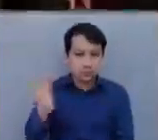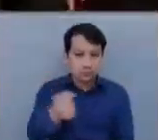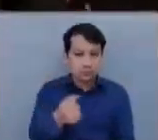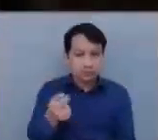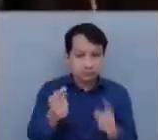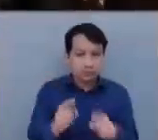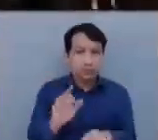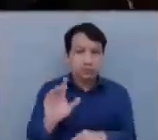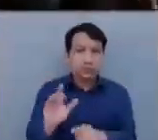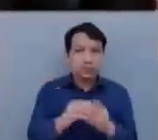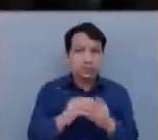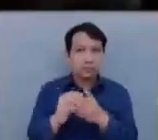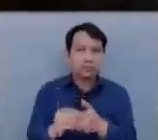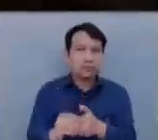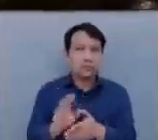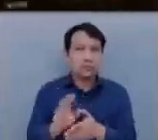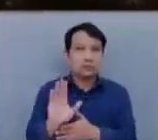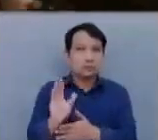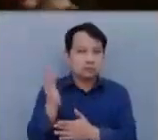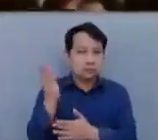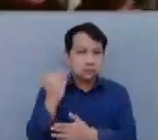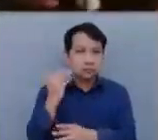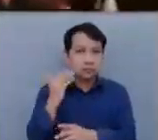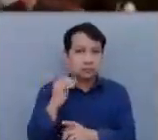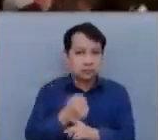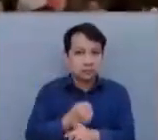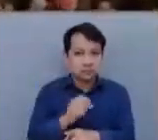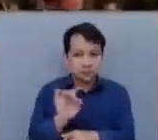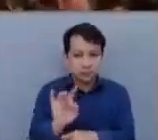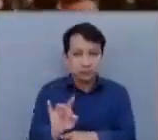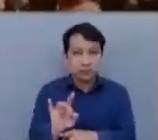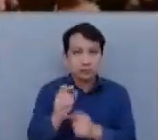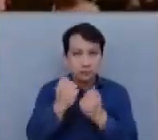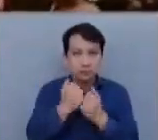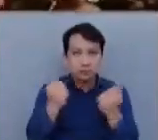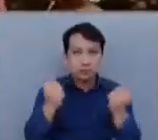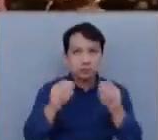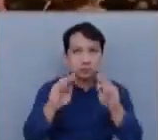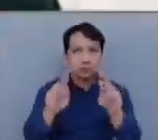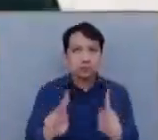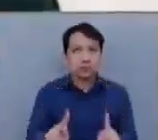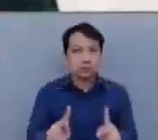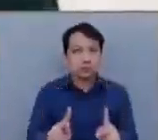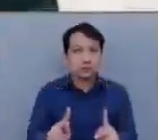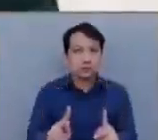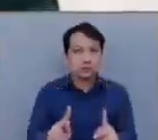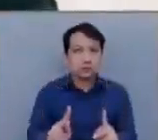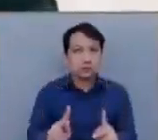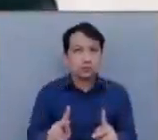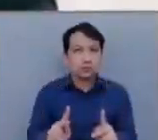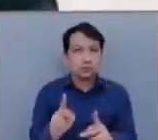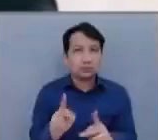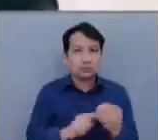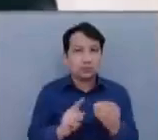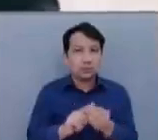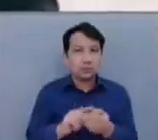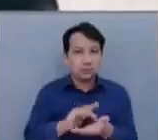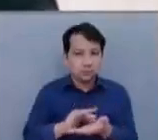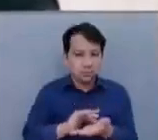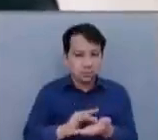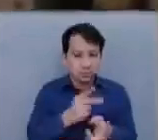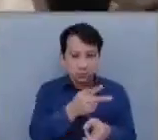pamumuno. At nitong September 8, inihayag ng Buckingham Palace na nasa ilalim ng medical supervision ang